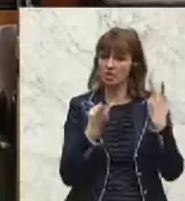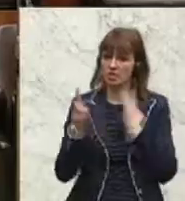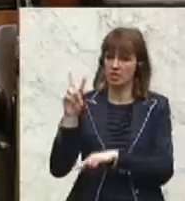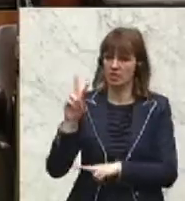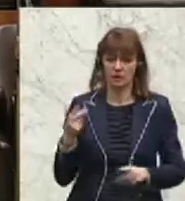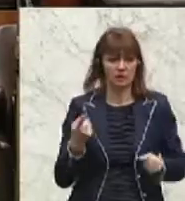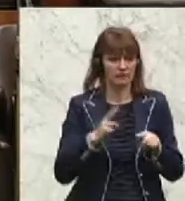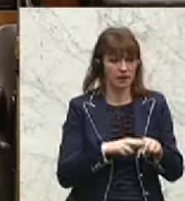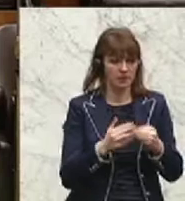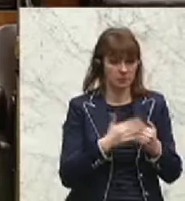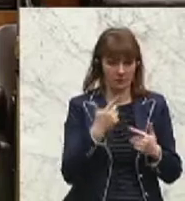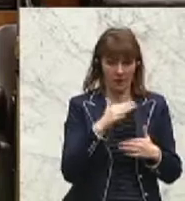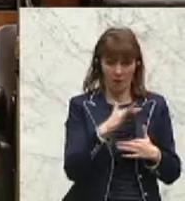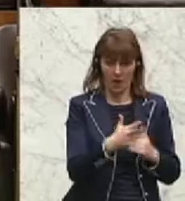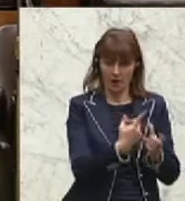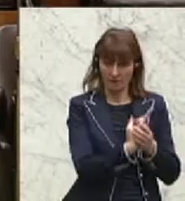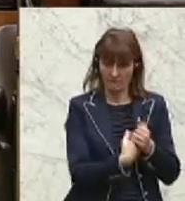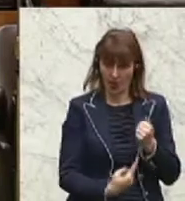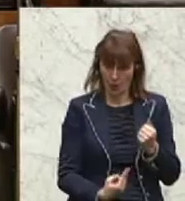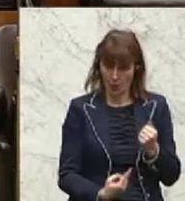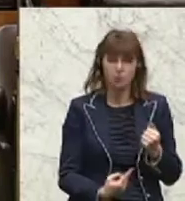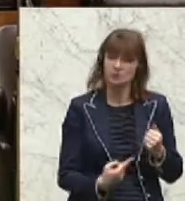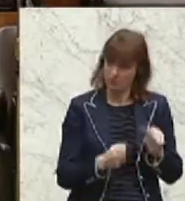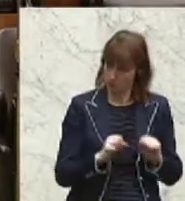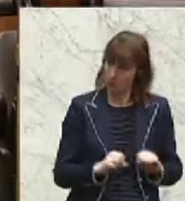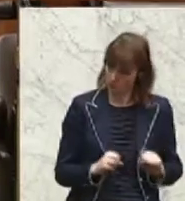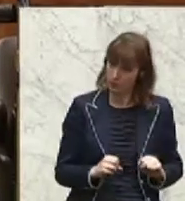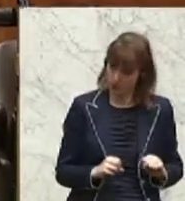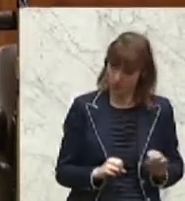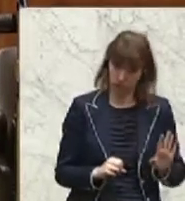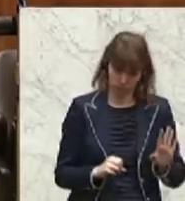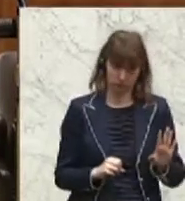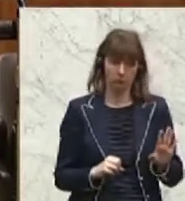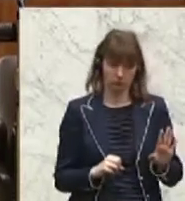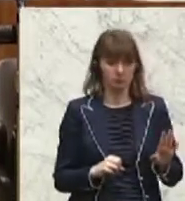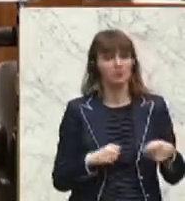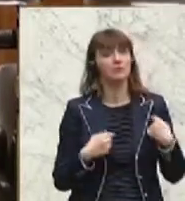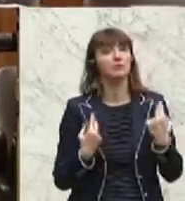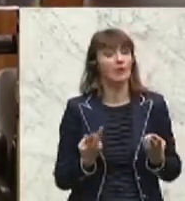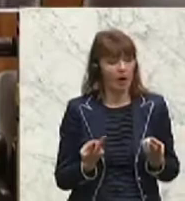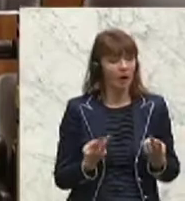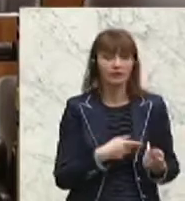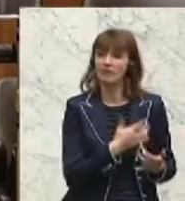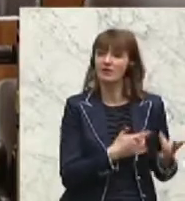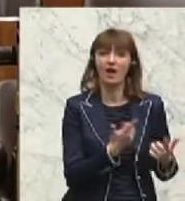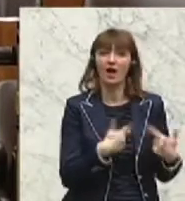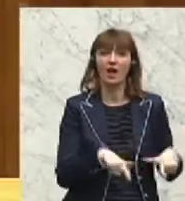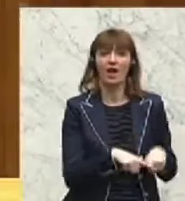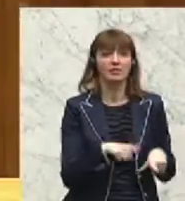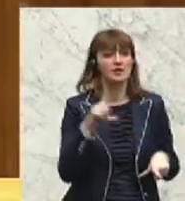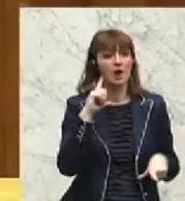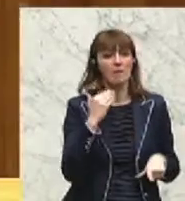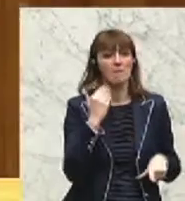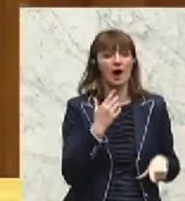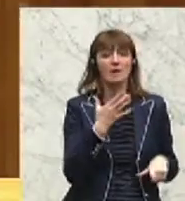2 Milliarden Verlust haben, was nicht ausgeschlossen ist, dass wir uns dorthin bewegen, dann wird der vielleicht dann gar nicht mehr Landeshauptmann Brödel erklären, das